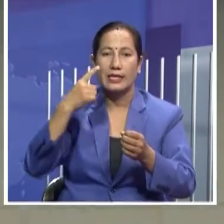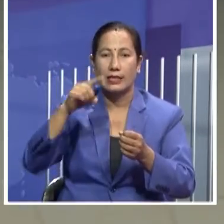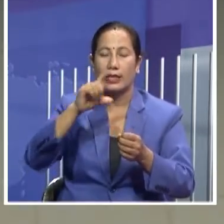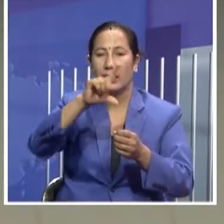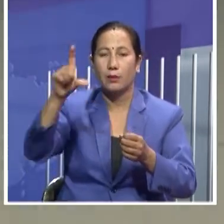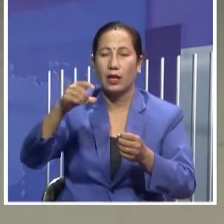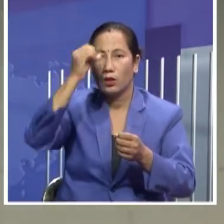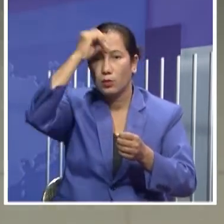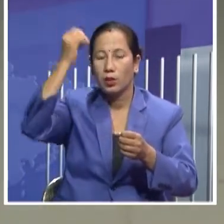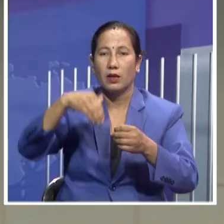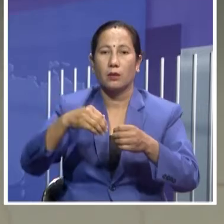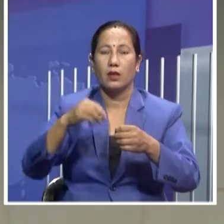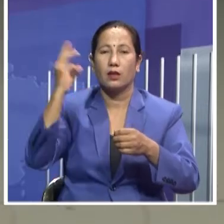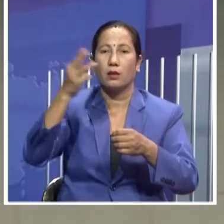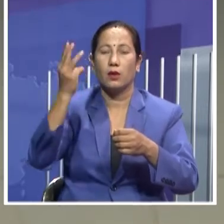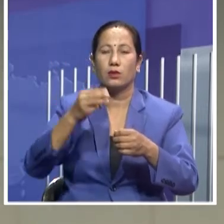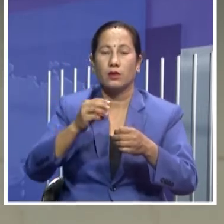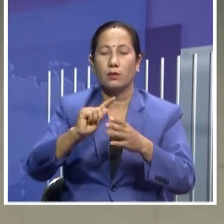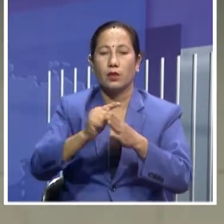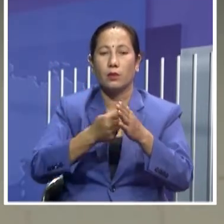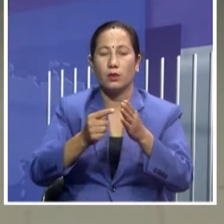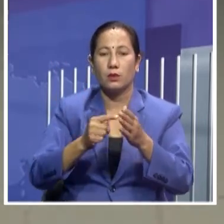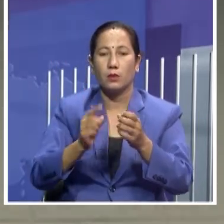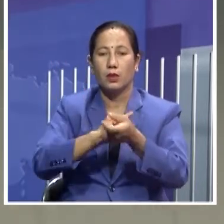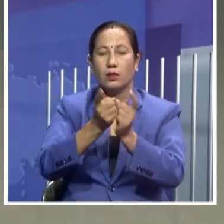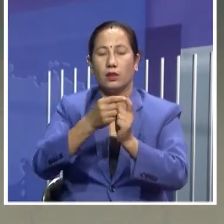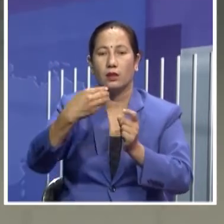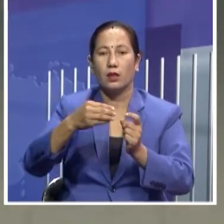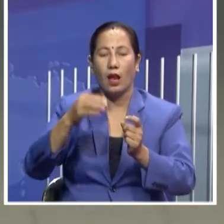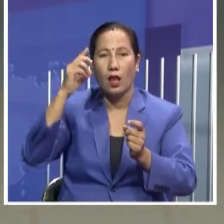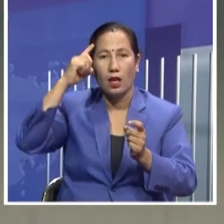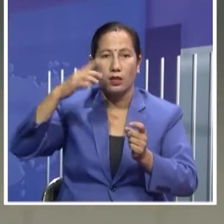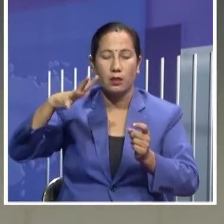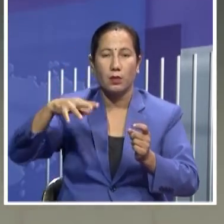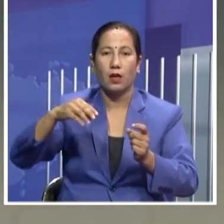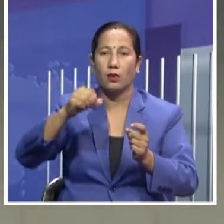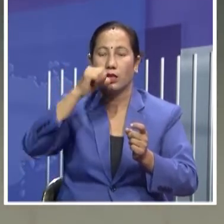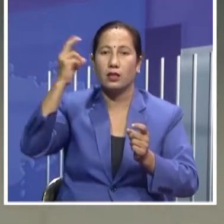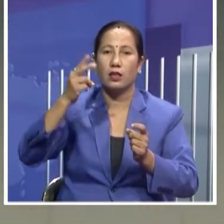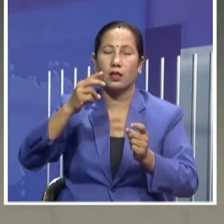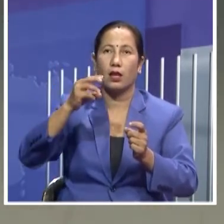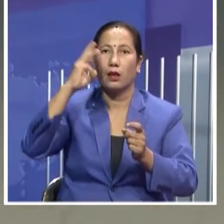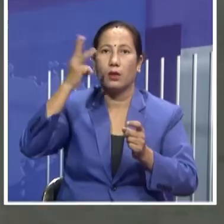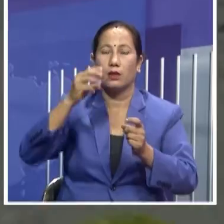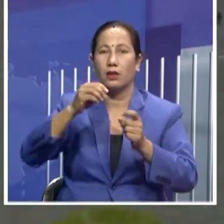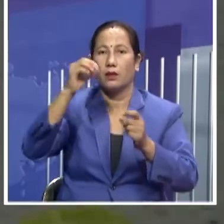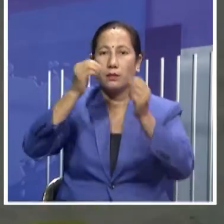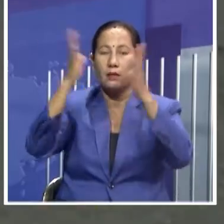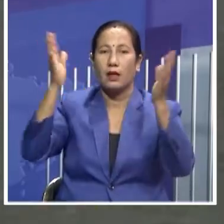नेपालको पूर्वी भागबाट मौसम क्रमिक रूपमा सुधार हुँदै जाने सम्भावना रहेको जल तथा मौसम पूर्वानुमान महाशाखा